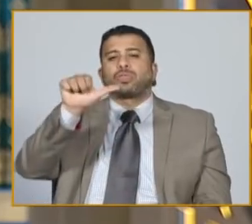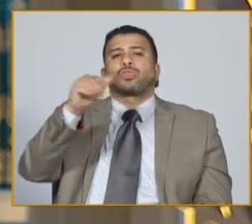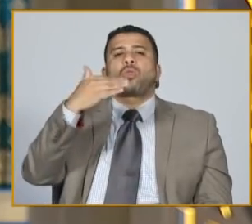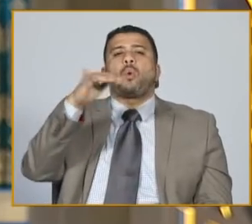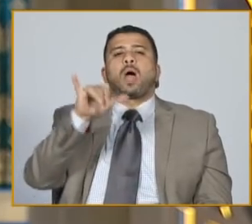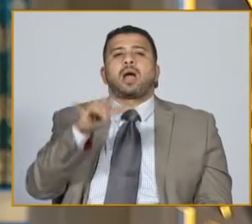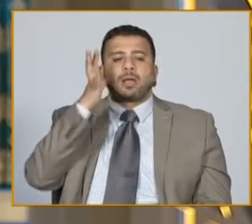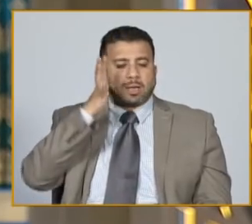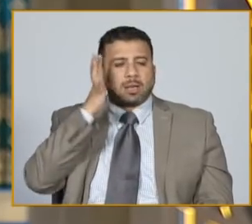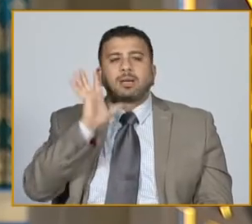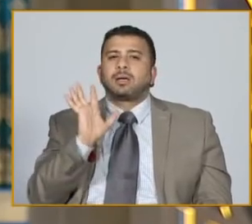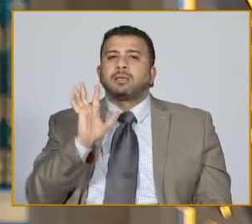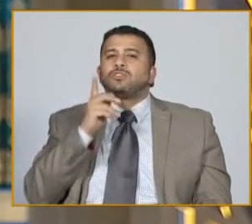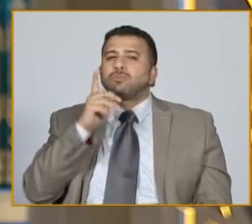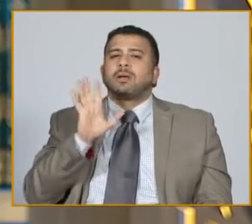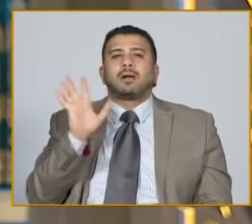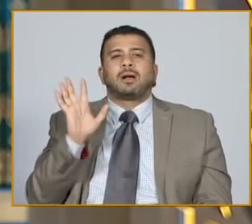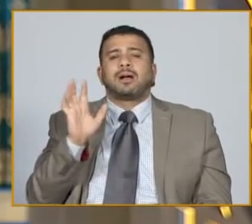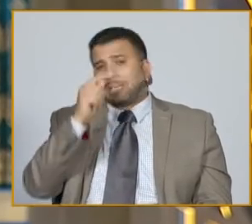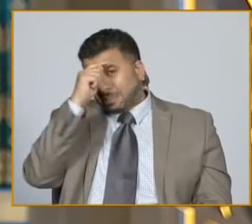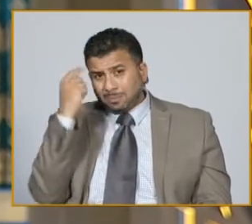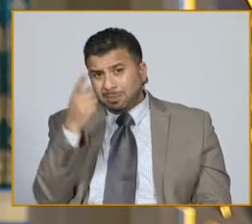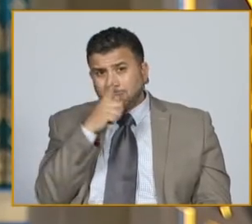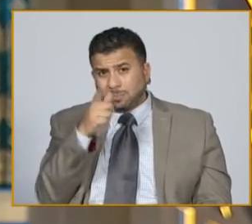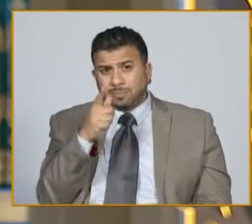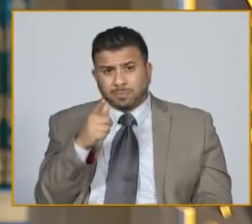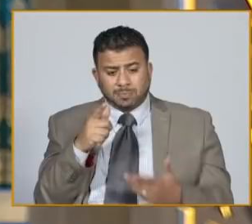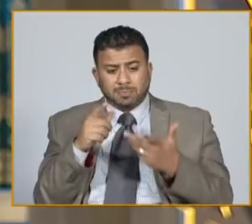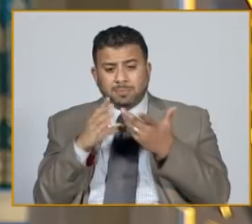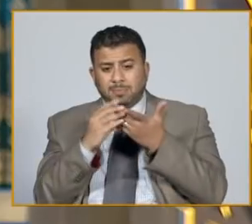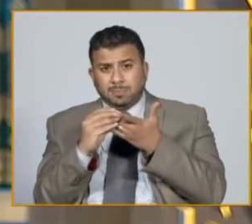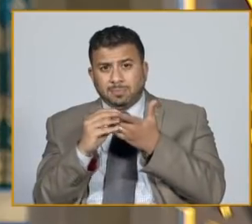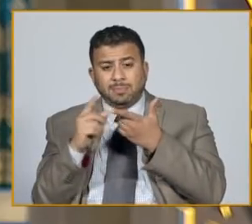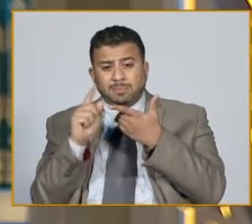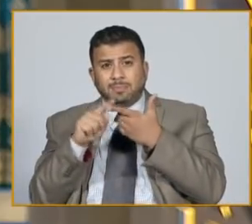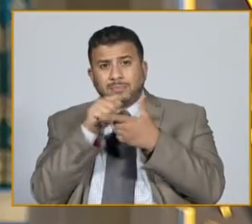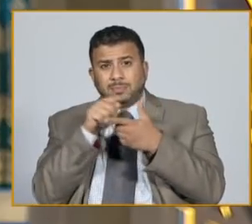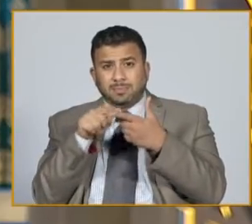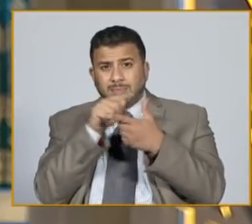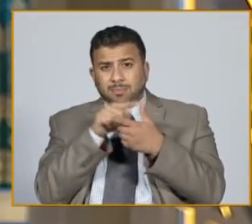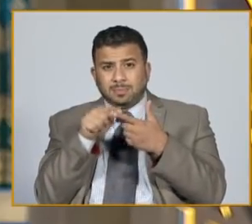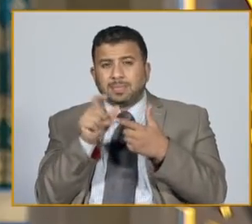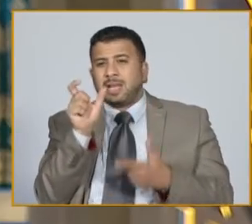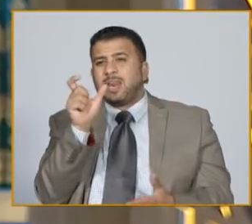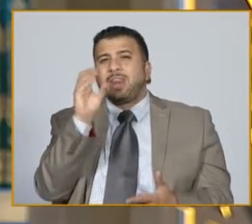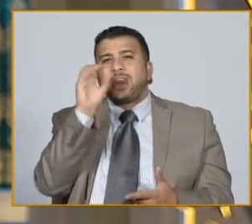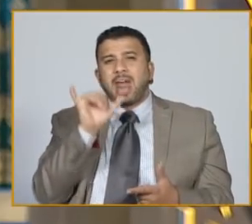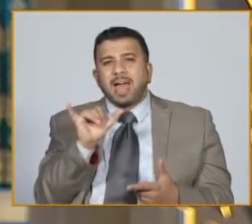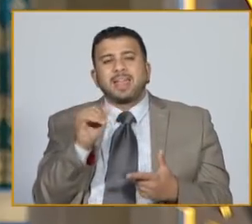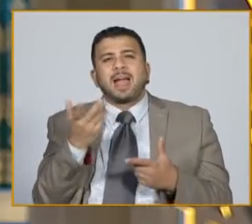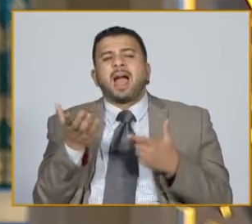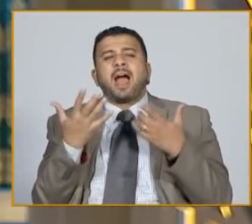فيها شديد. وأما الوقتان اللي فيهما اللي ذكرت